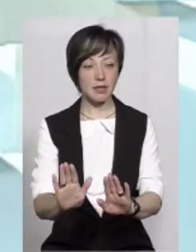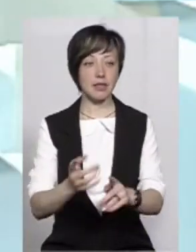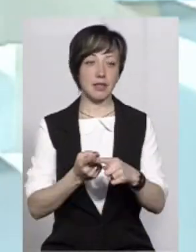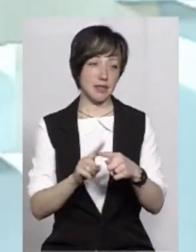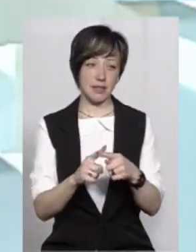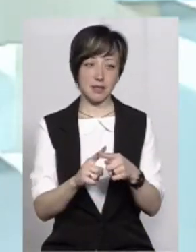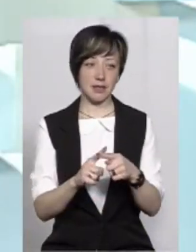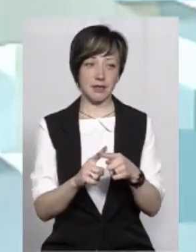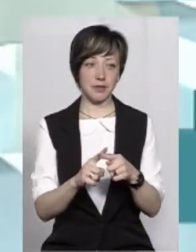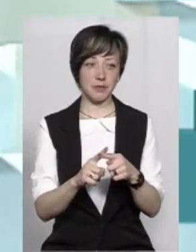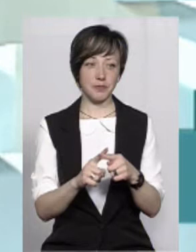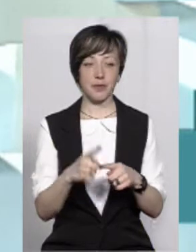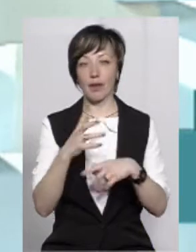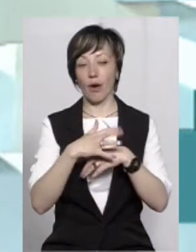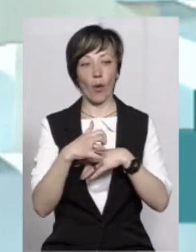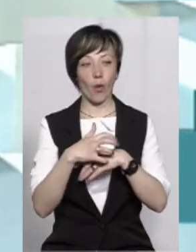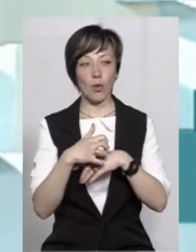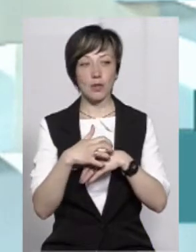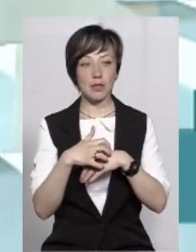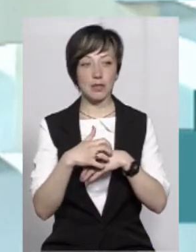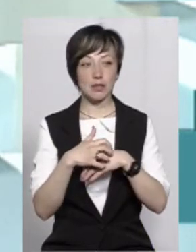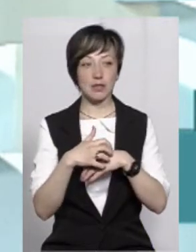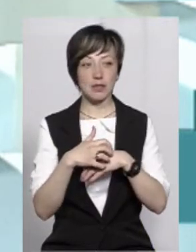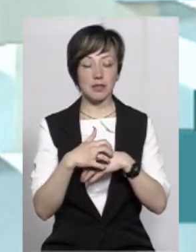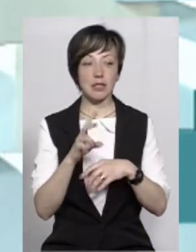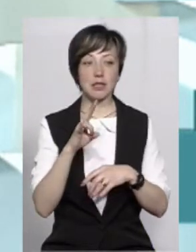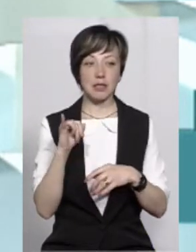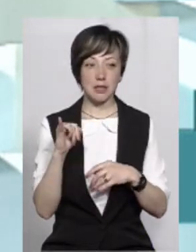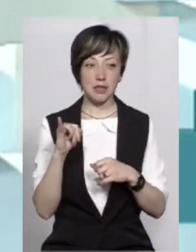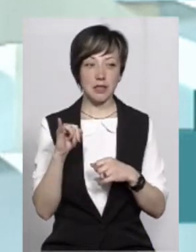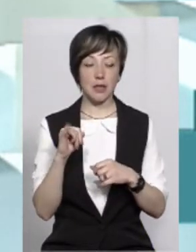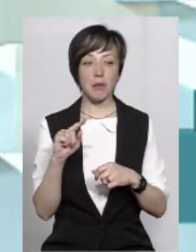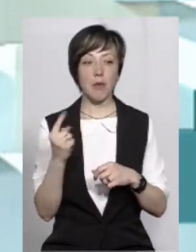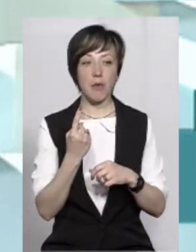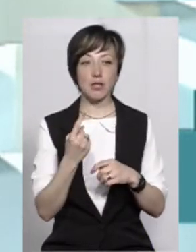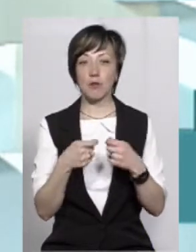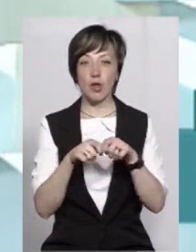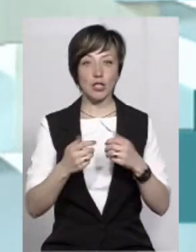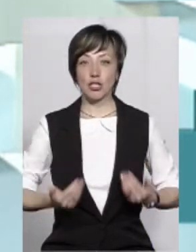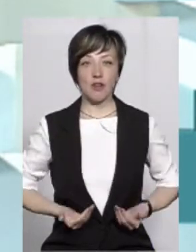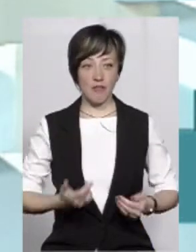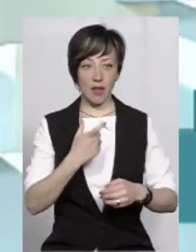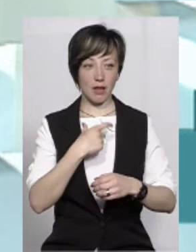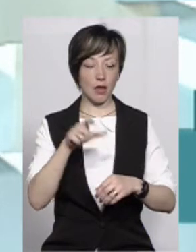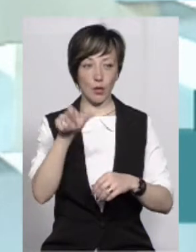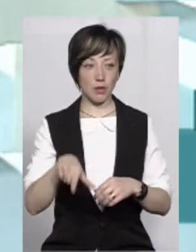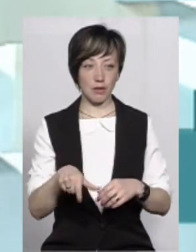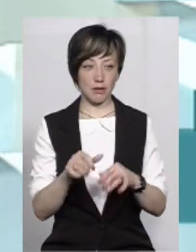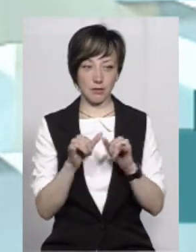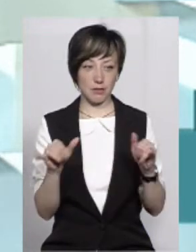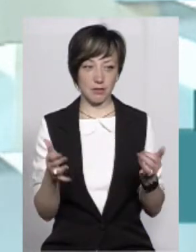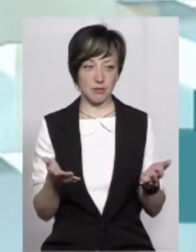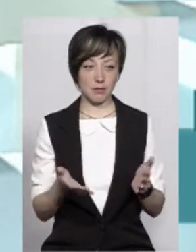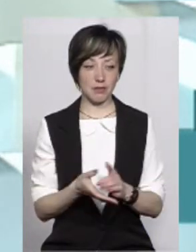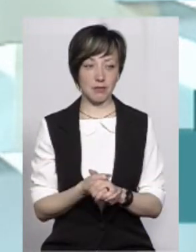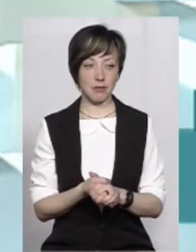Це... Тобто коти їх... Ні, ні, ні. По-перше, блоха не живе на людині, не паразитує.